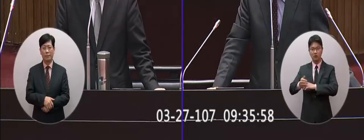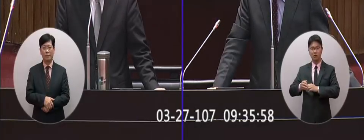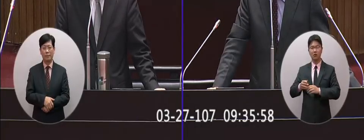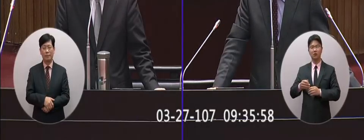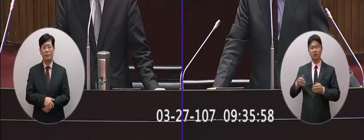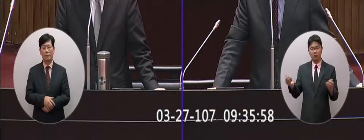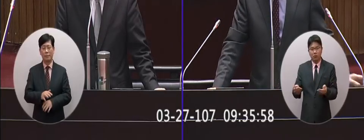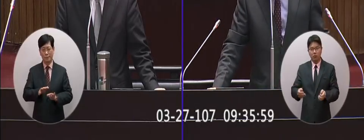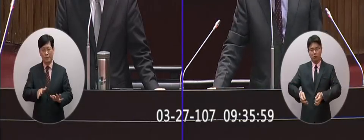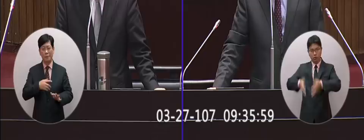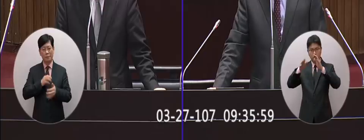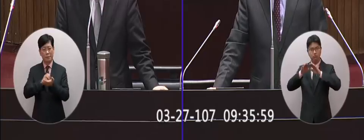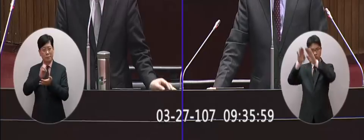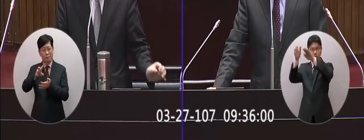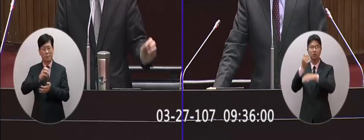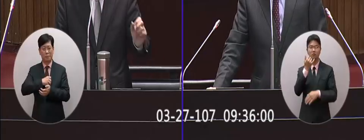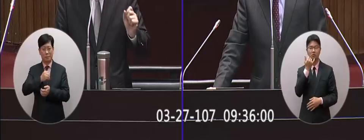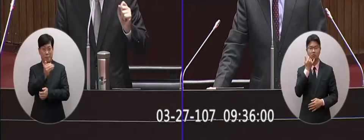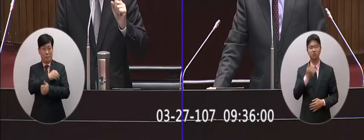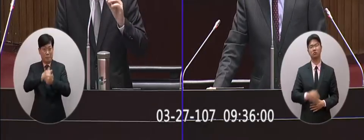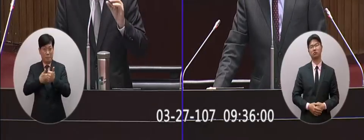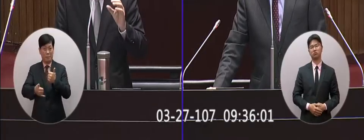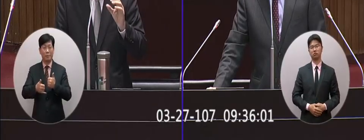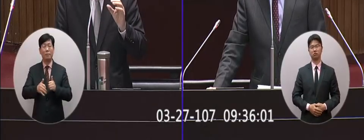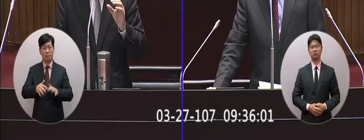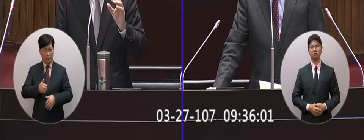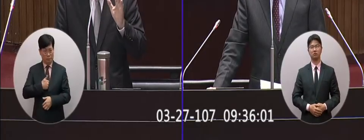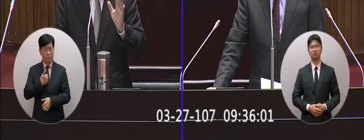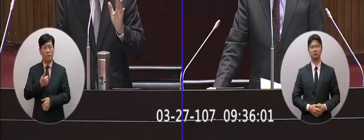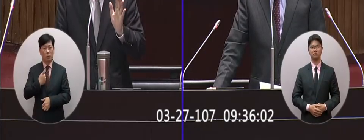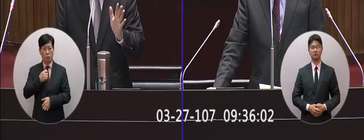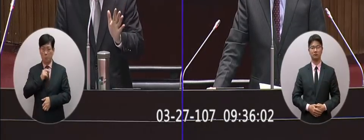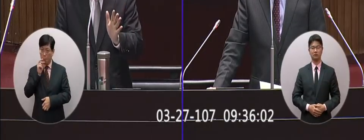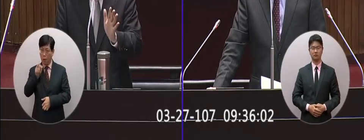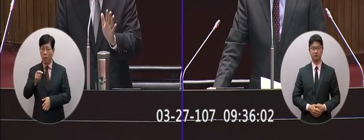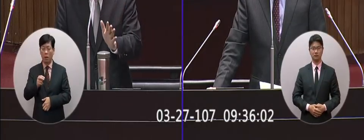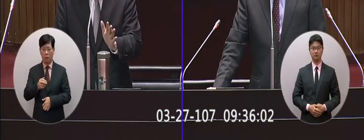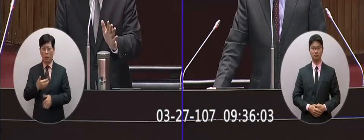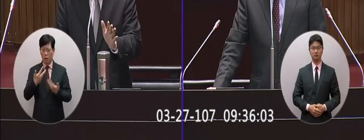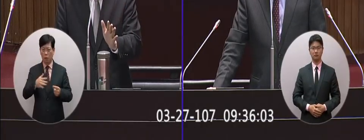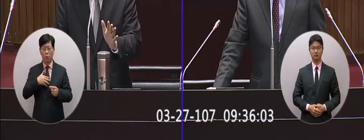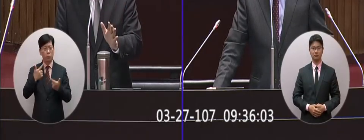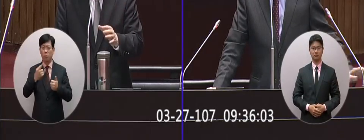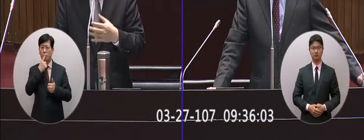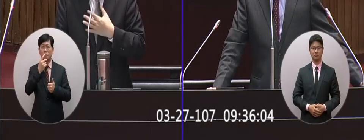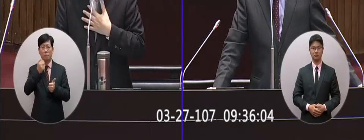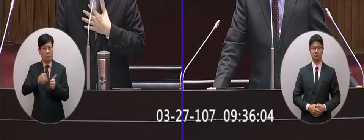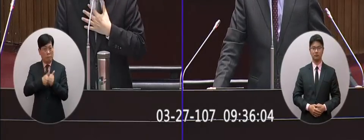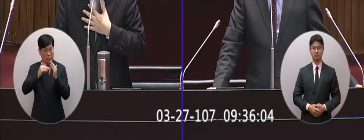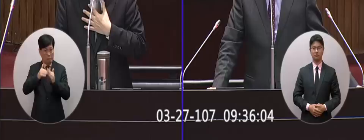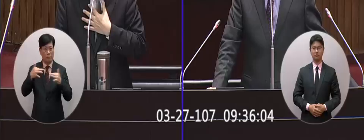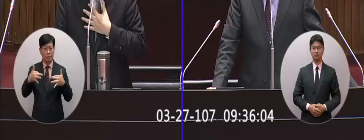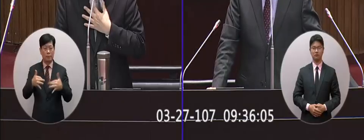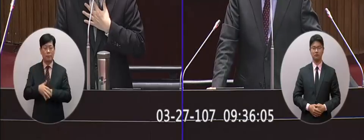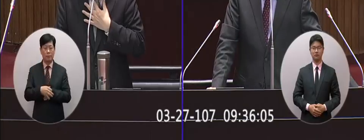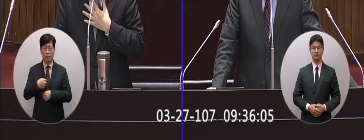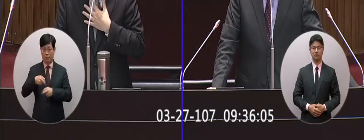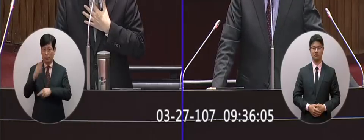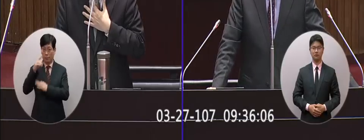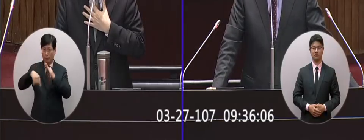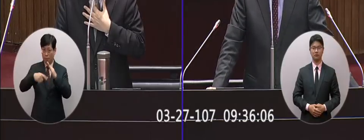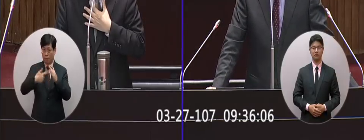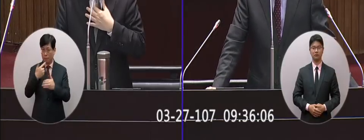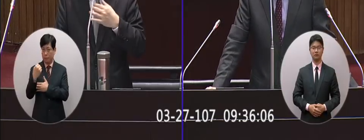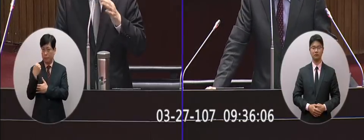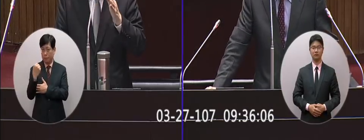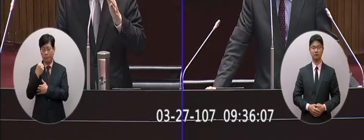在停滞一下，好吧？ 我跟陈委员报告哈，现在我的确是有看到非直辖市的问题，所以行政院呢也很积